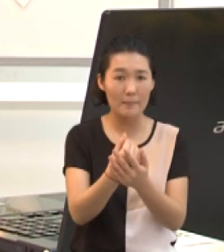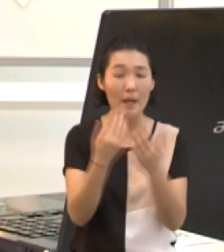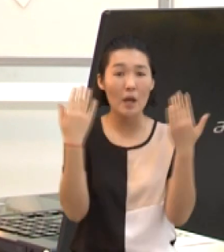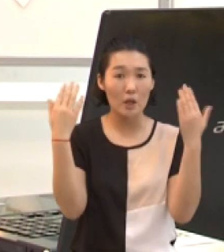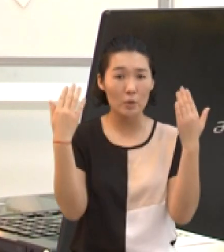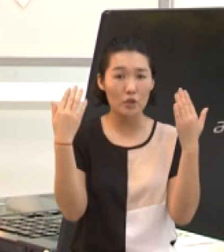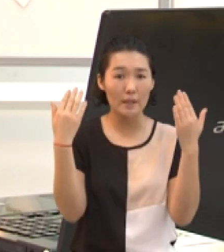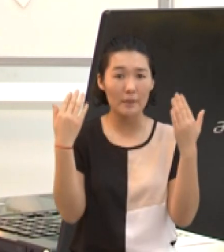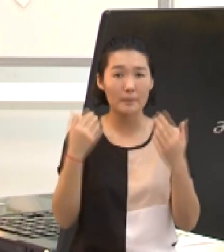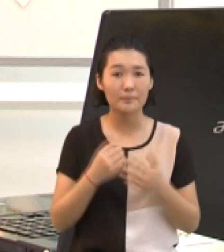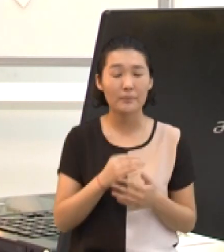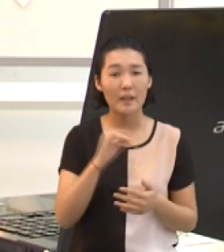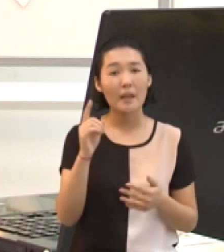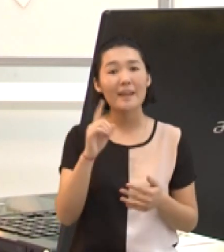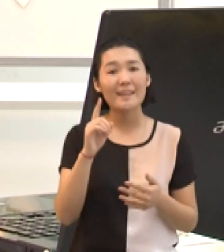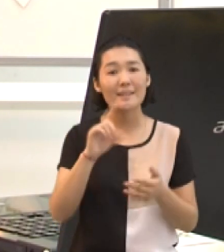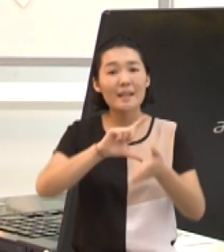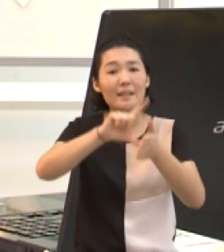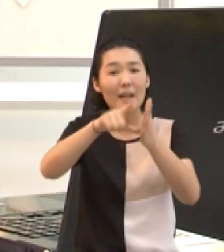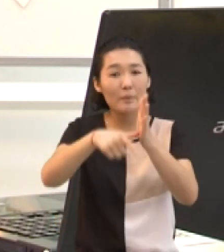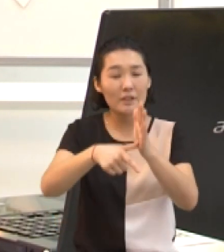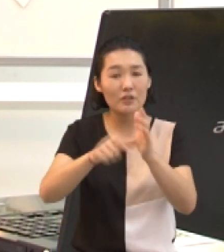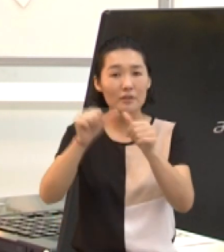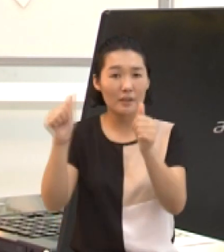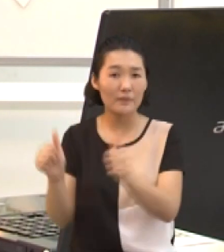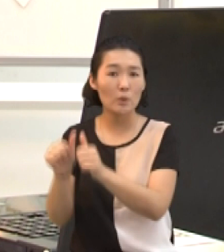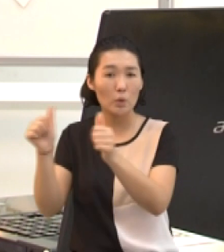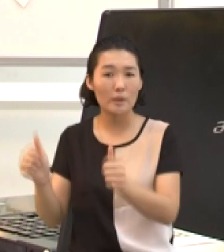золотыми ручками из геометрических фигур.